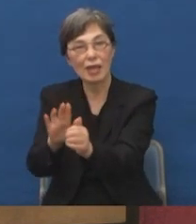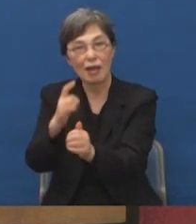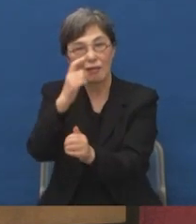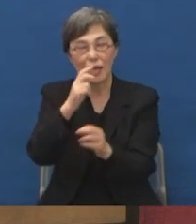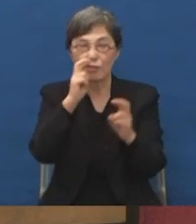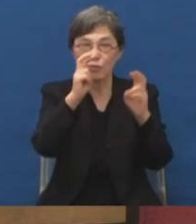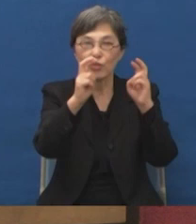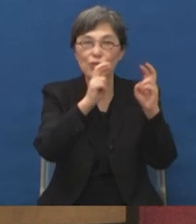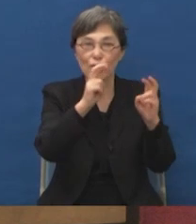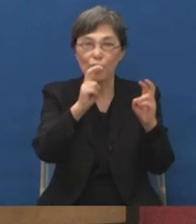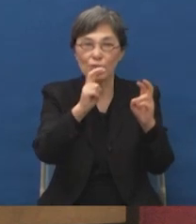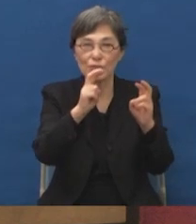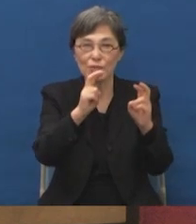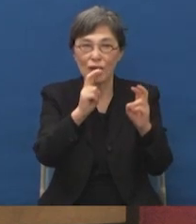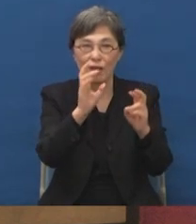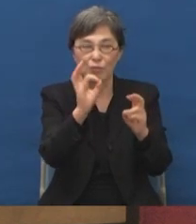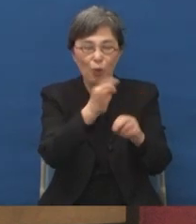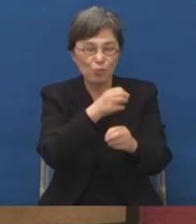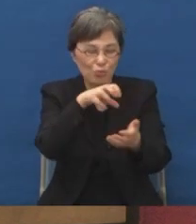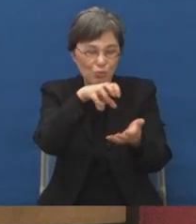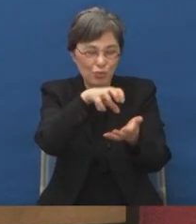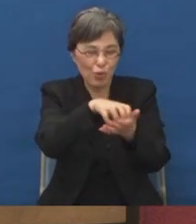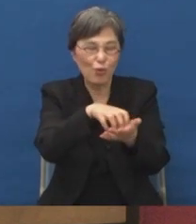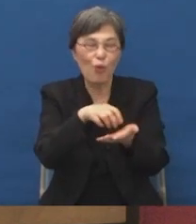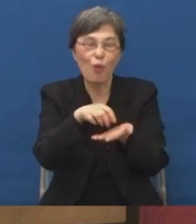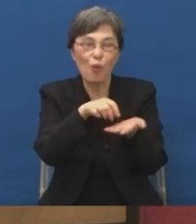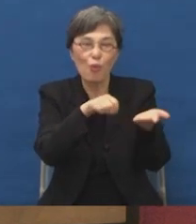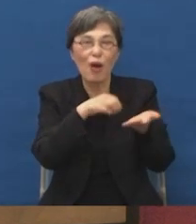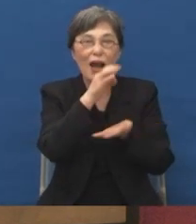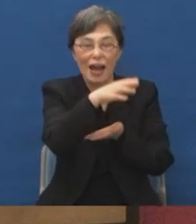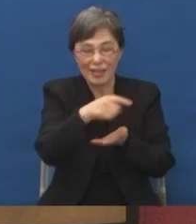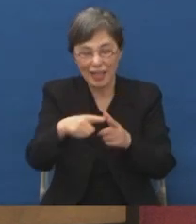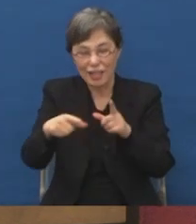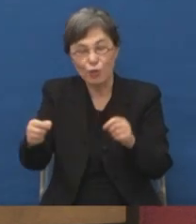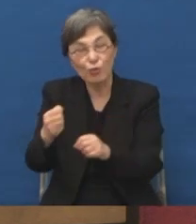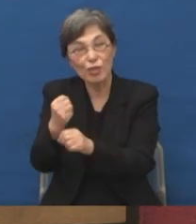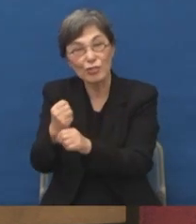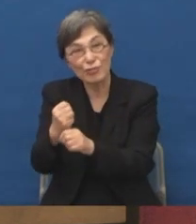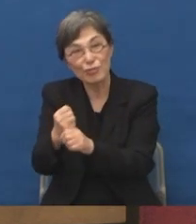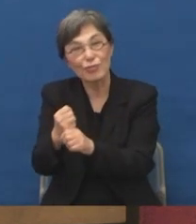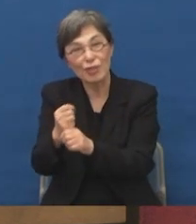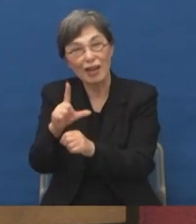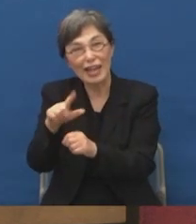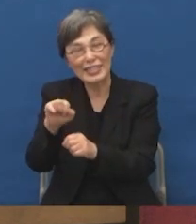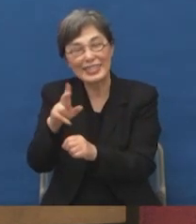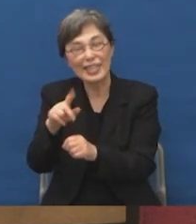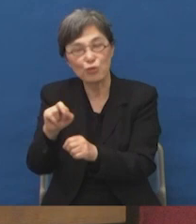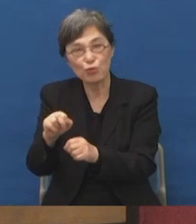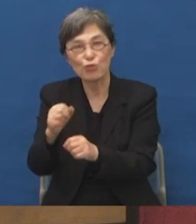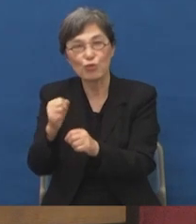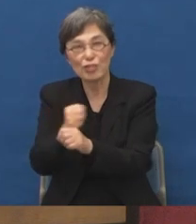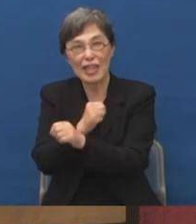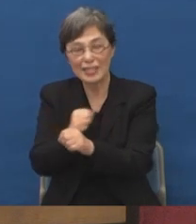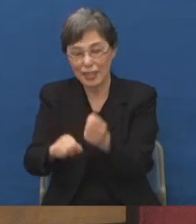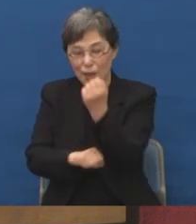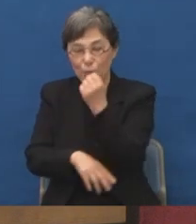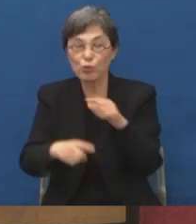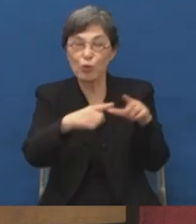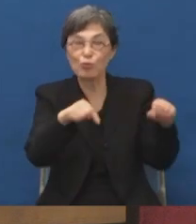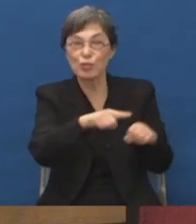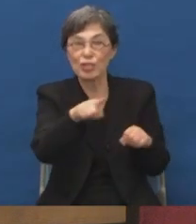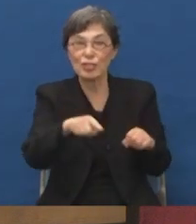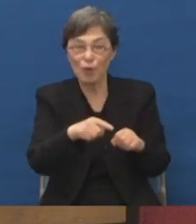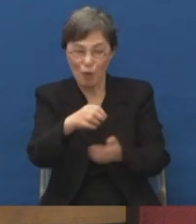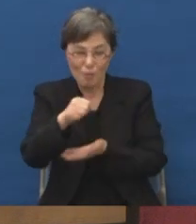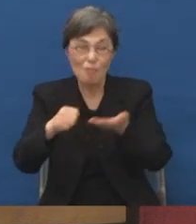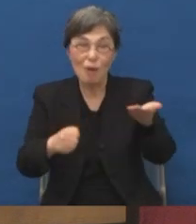に特許料を払って日本で生産するライセンス生産品について、ライセンス元の国への完成品